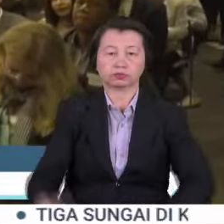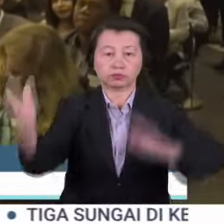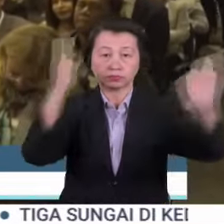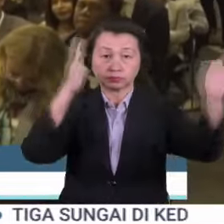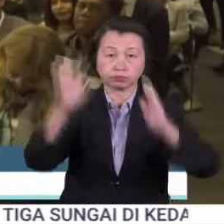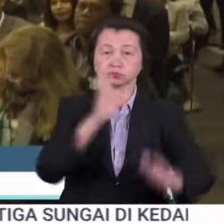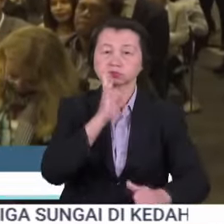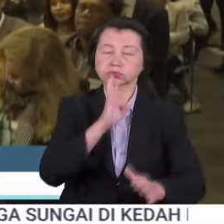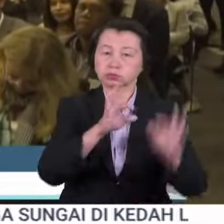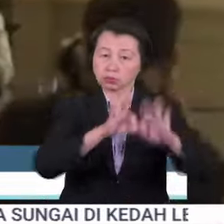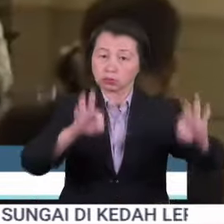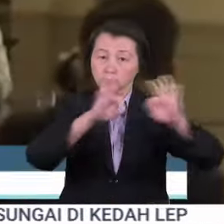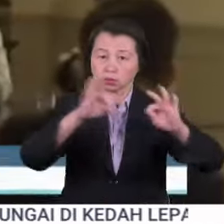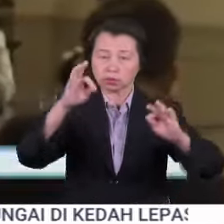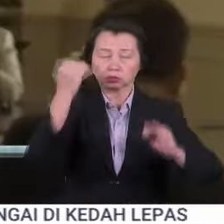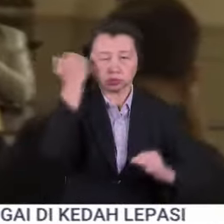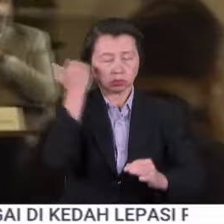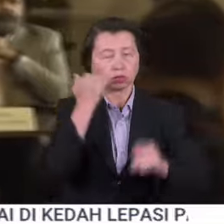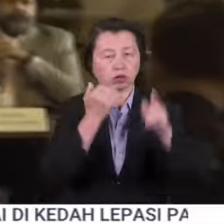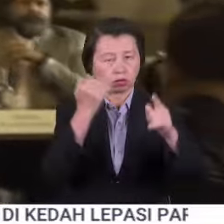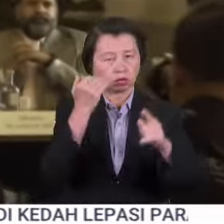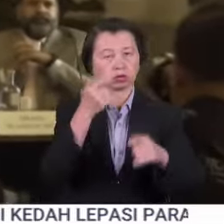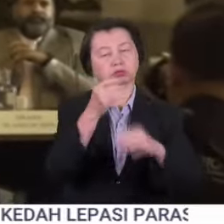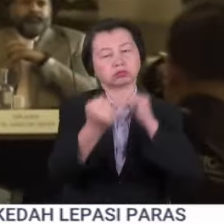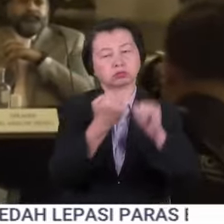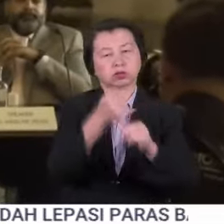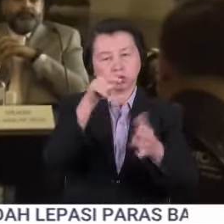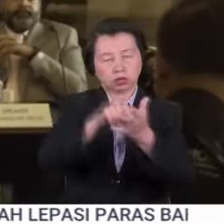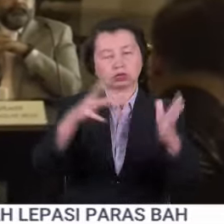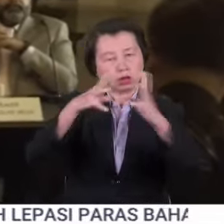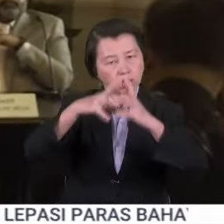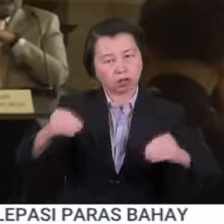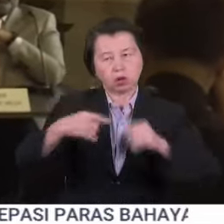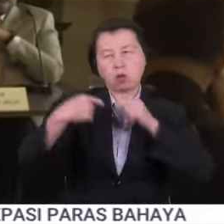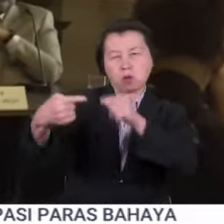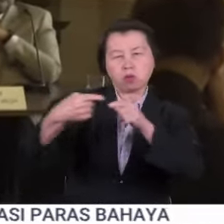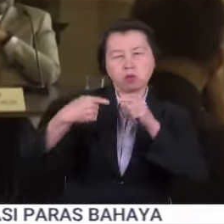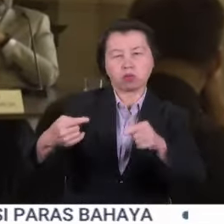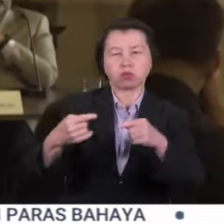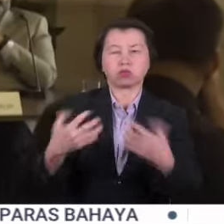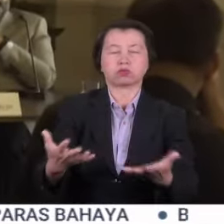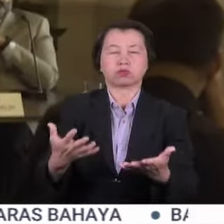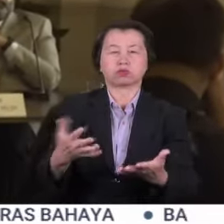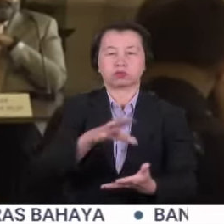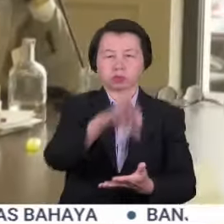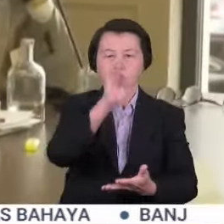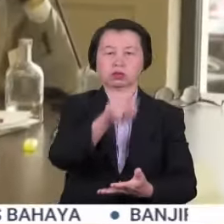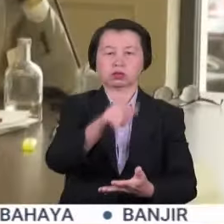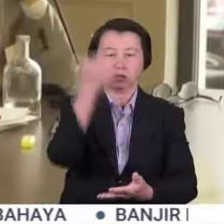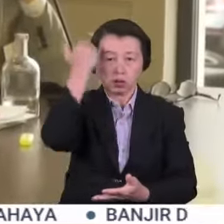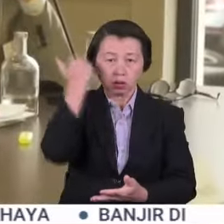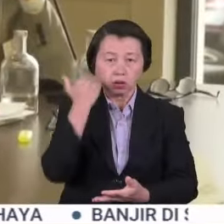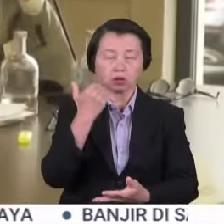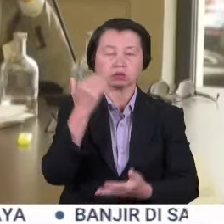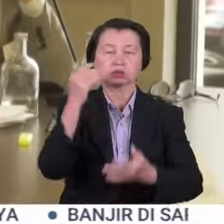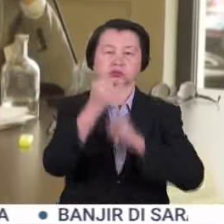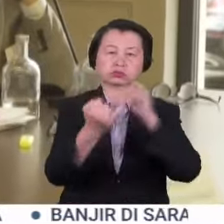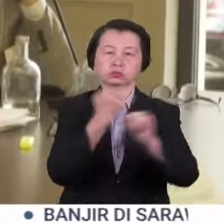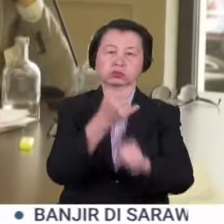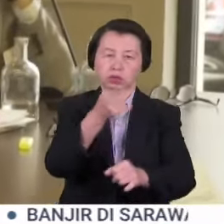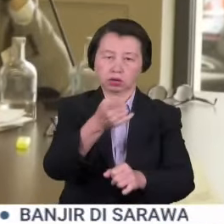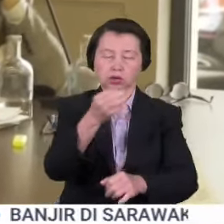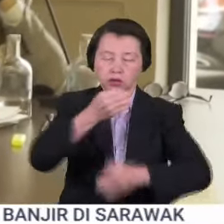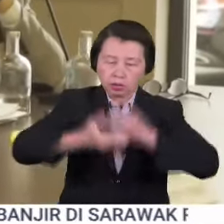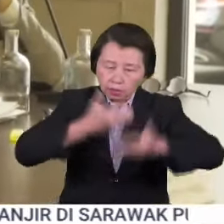Malaysia mengakui kepentingan timbang tara sebagai sebahagian daripada resolusi pertikaian alternatif. Peranan institusi timbang tara antarabangsa